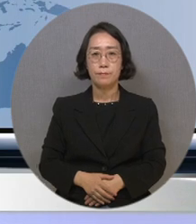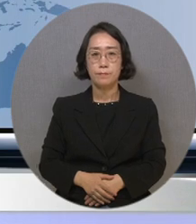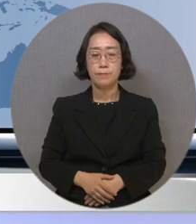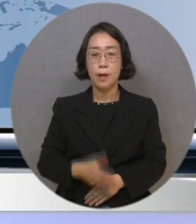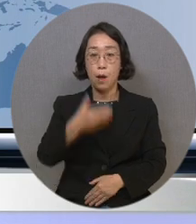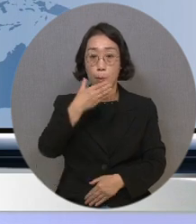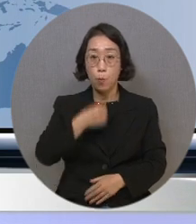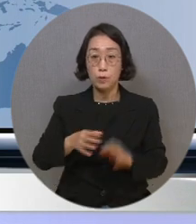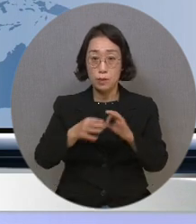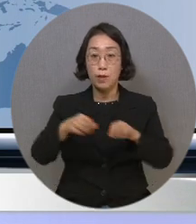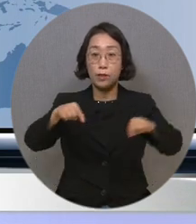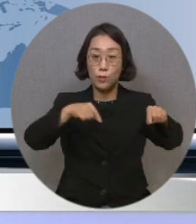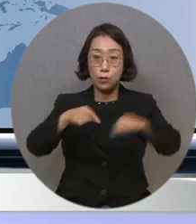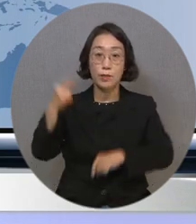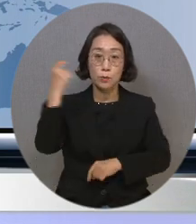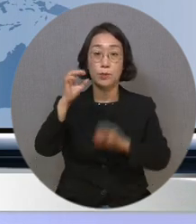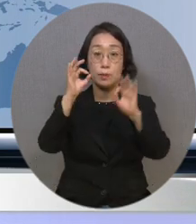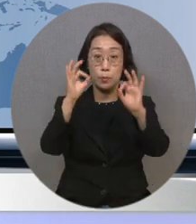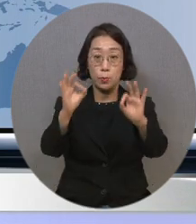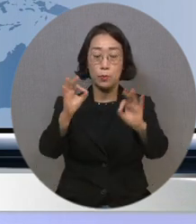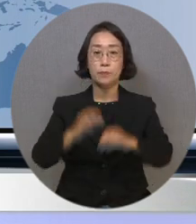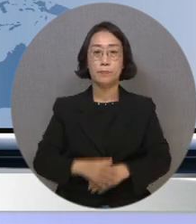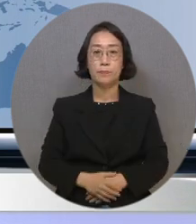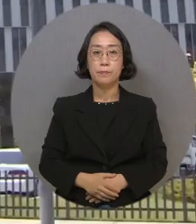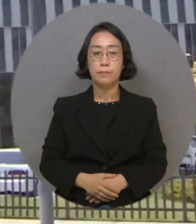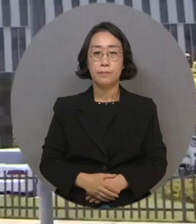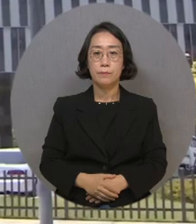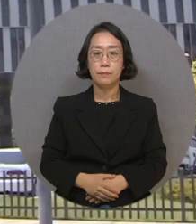이어서 복지계 정책 소식 만나보겠습니다.